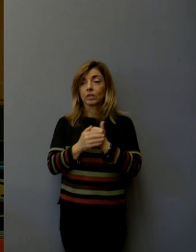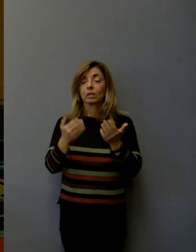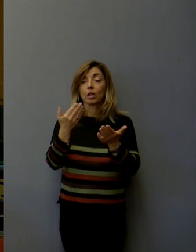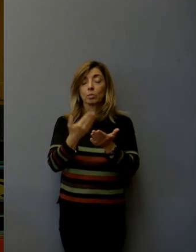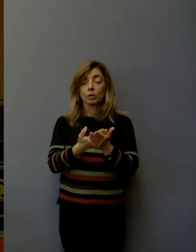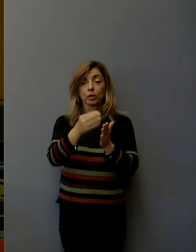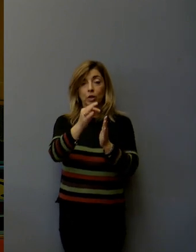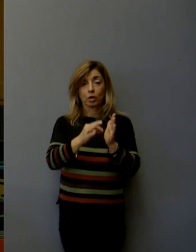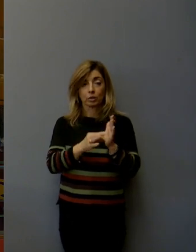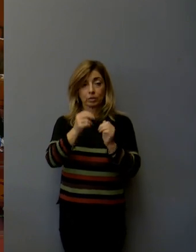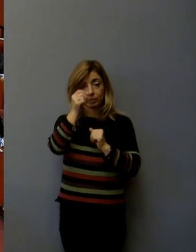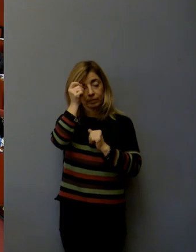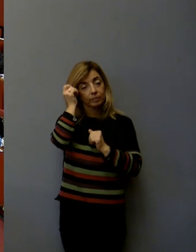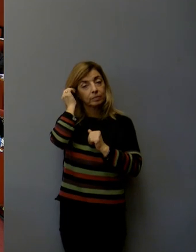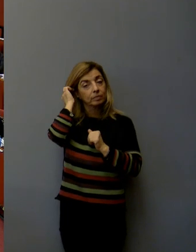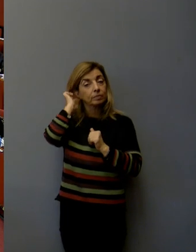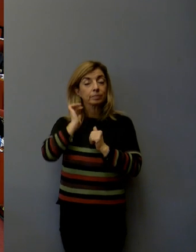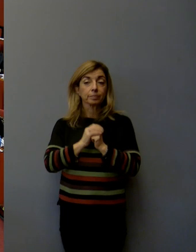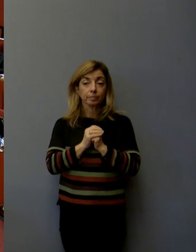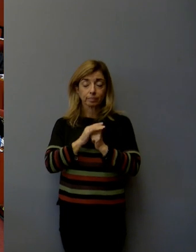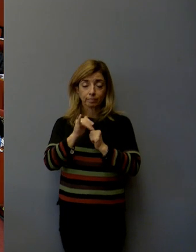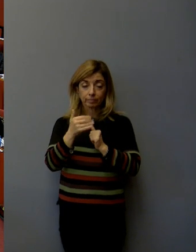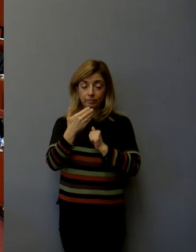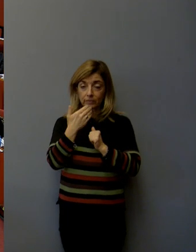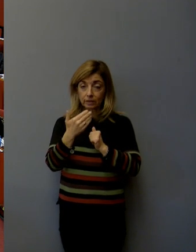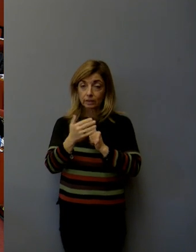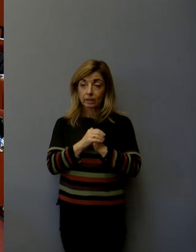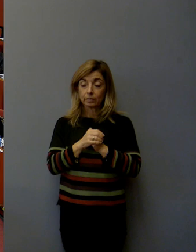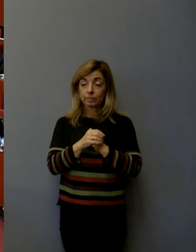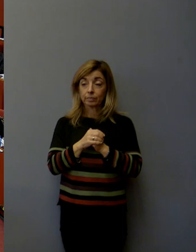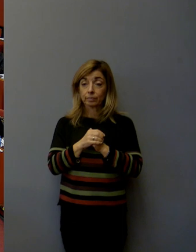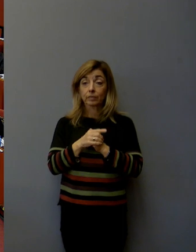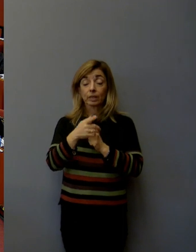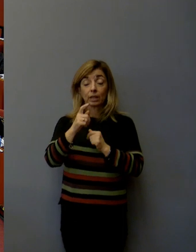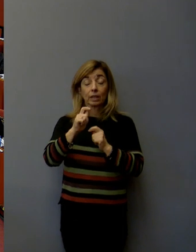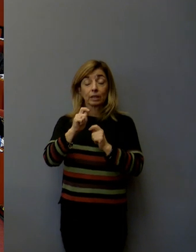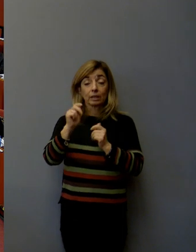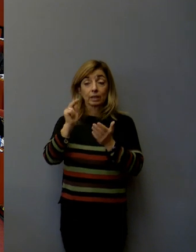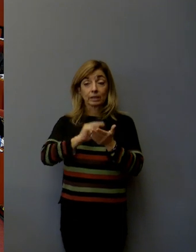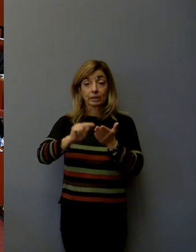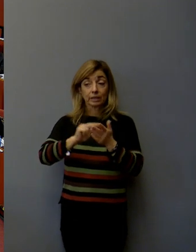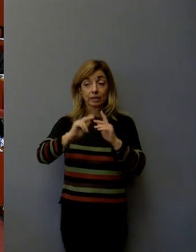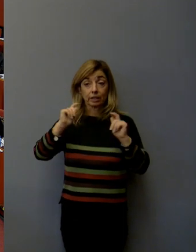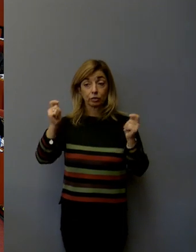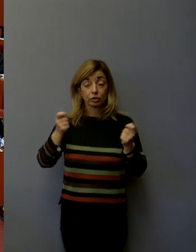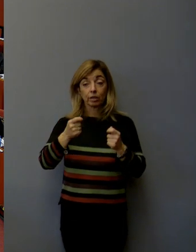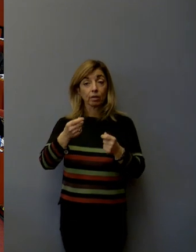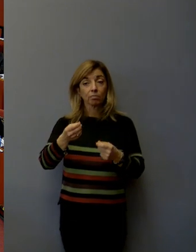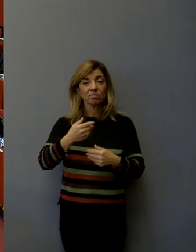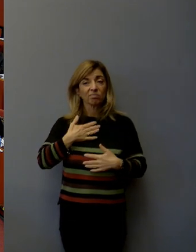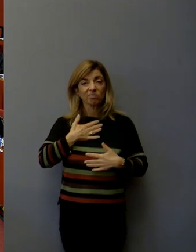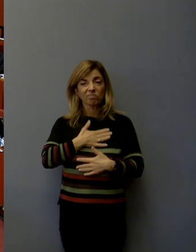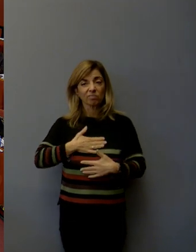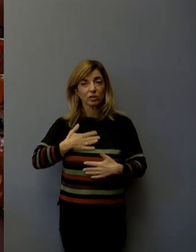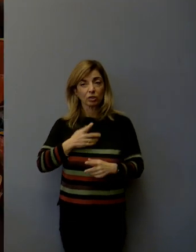d'ordine Sì grazie perché la risposta alla segreteria generale credo non soddisfi neanche il collega Gandolfo perché